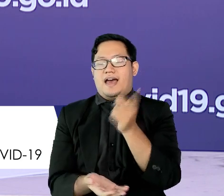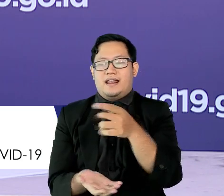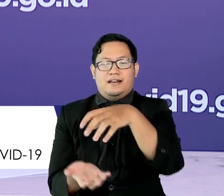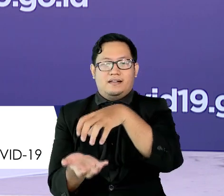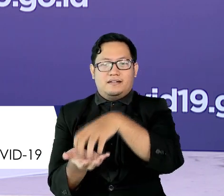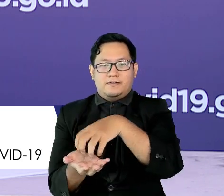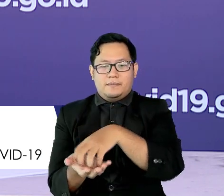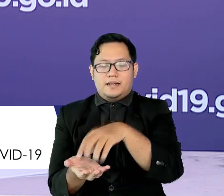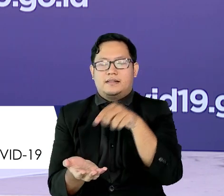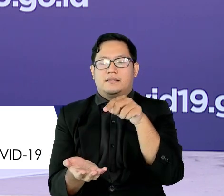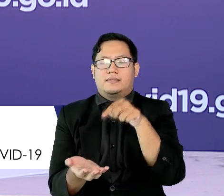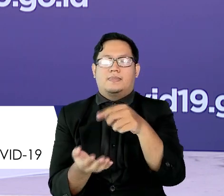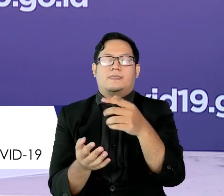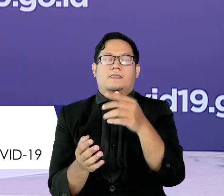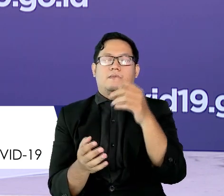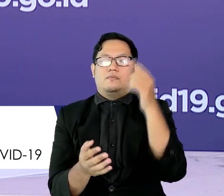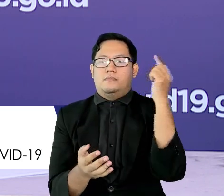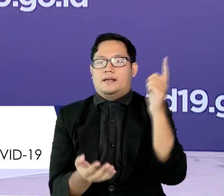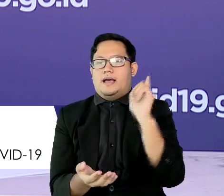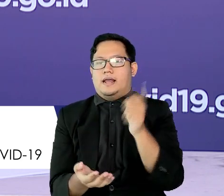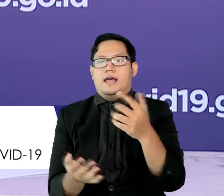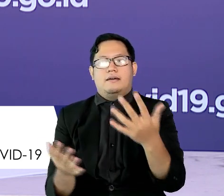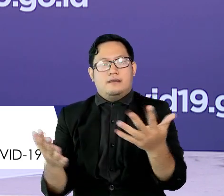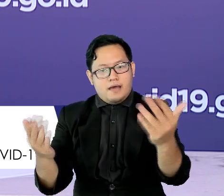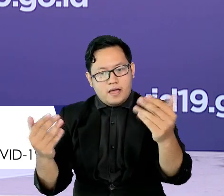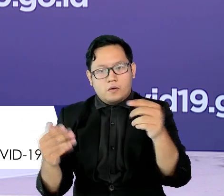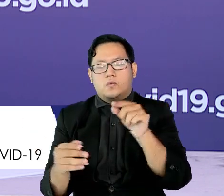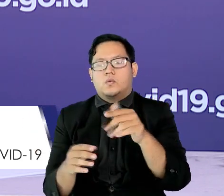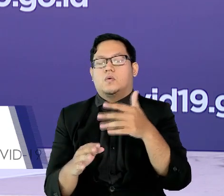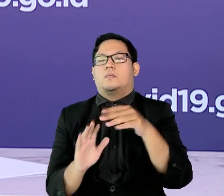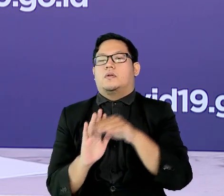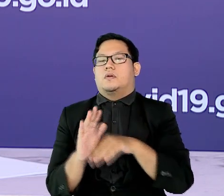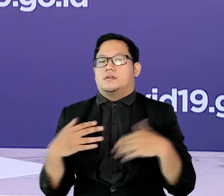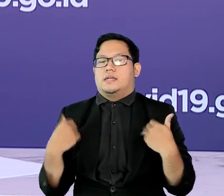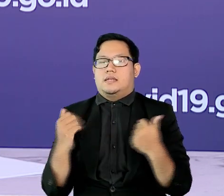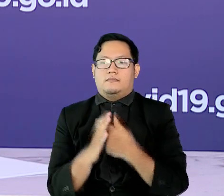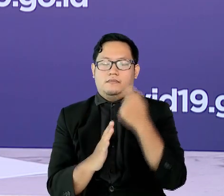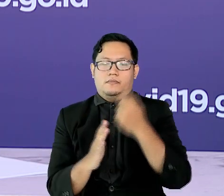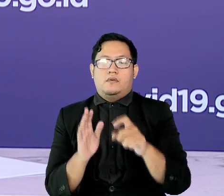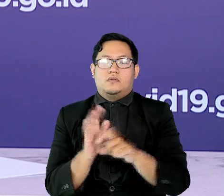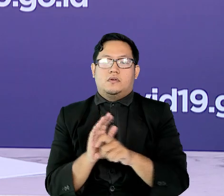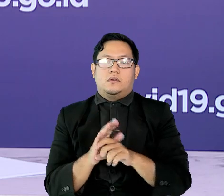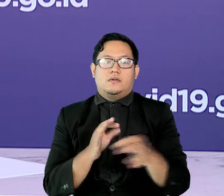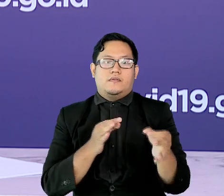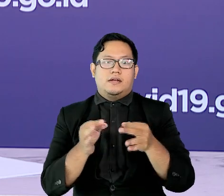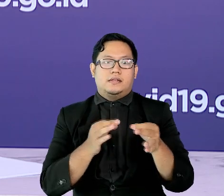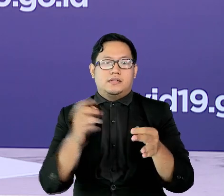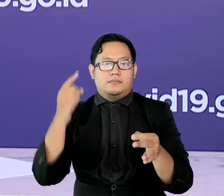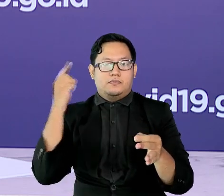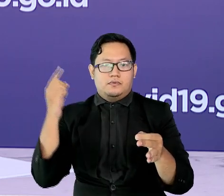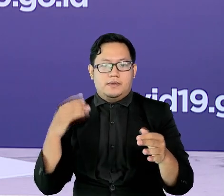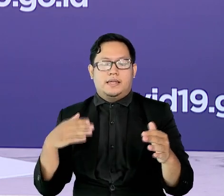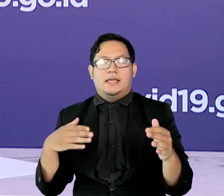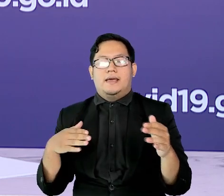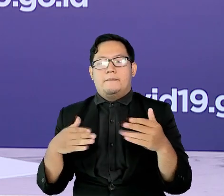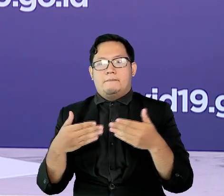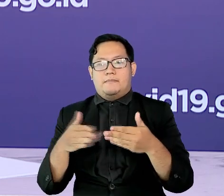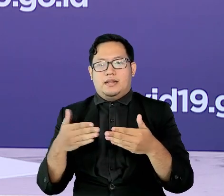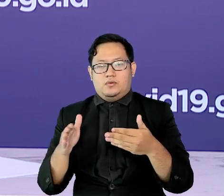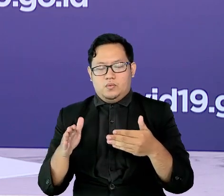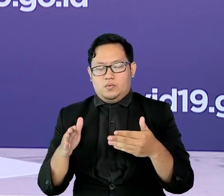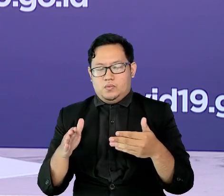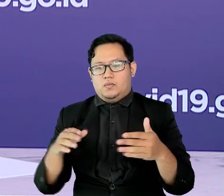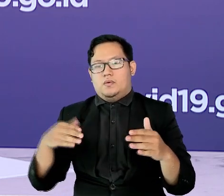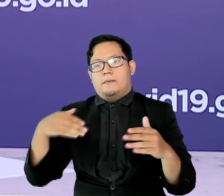publik untuk menerapkan protokol kesehatan seperti masuk dan keluar fasilitas publik melalui pintu yang berbeda,